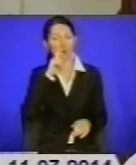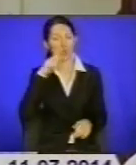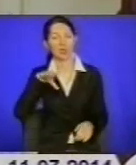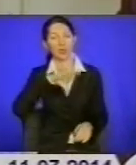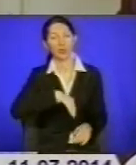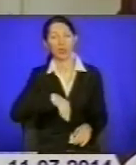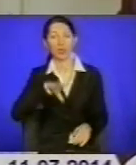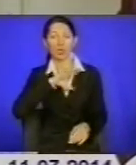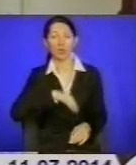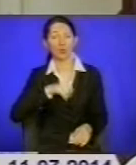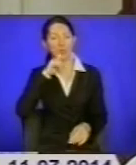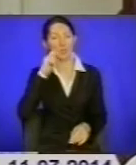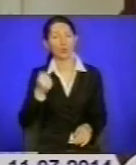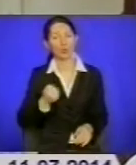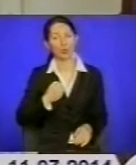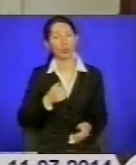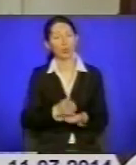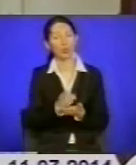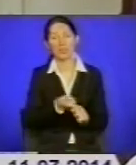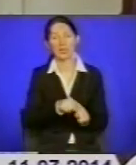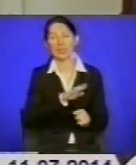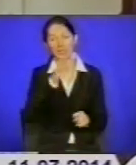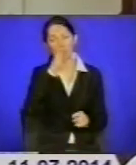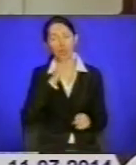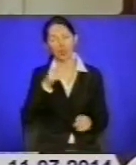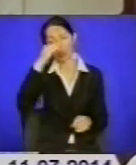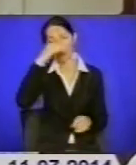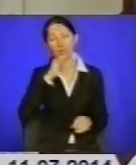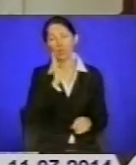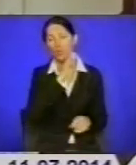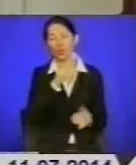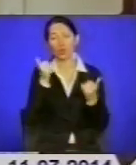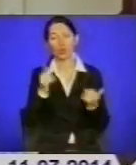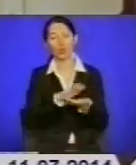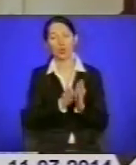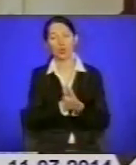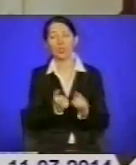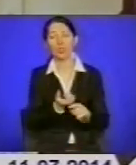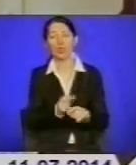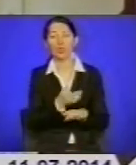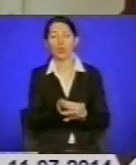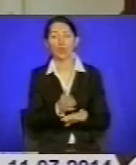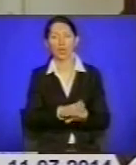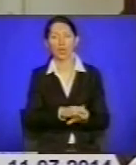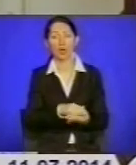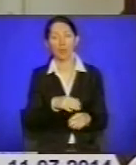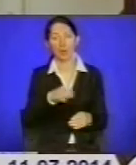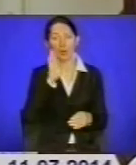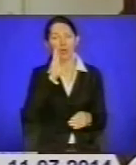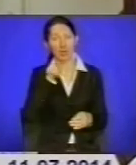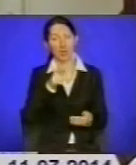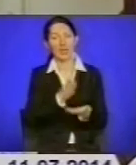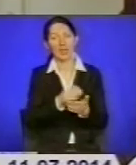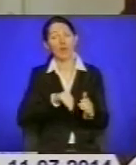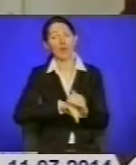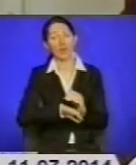українського військовослужбовця, який не зраджує батьківщину. Сьогодні ситуація дуже важка, вона є викраденою.